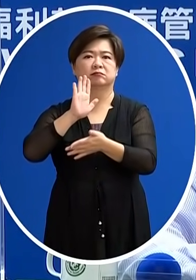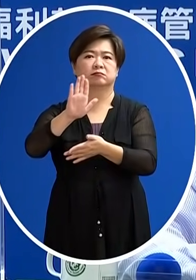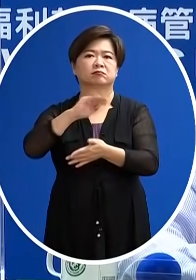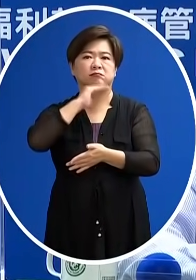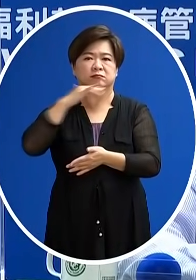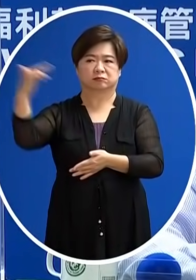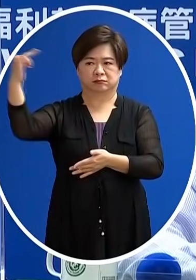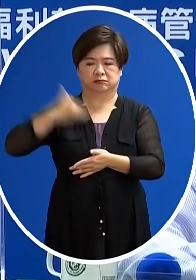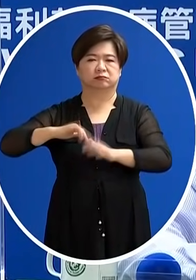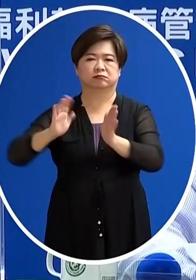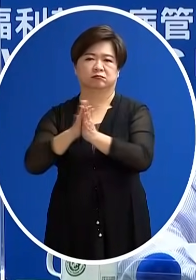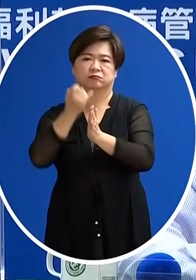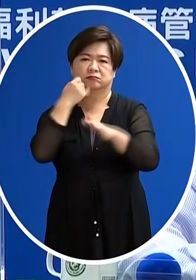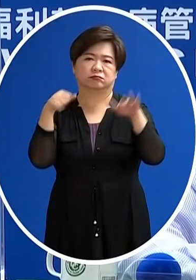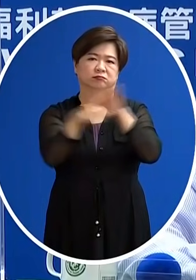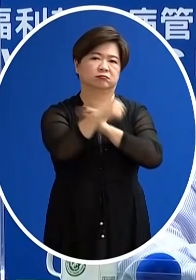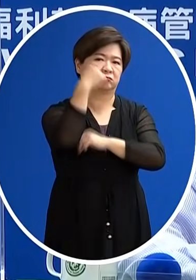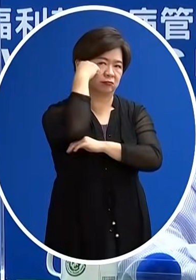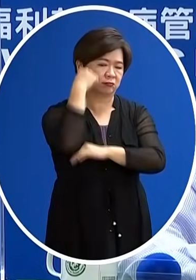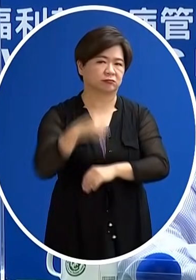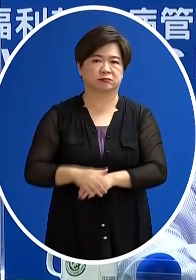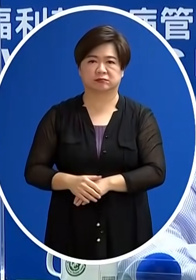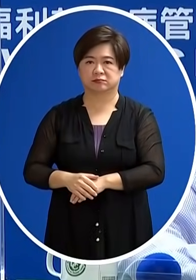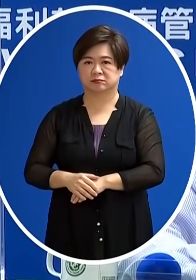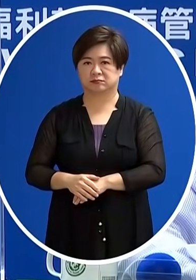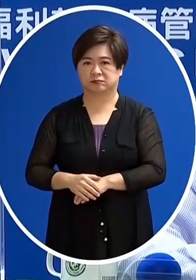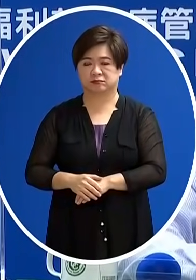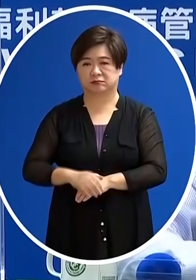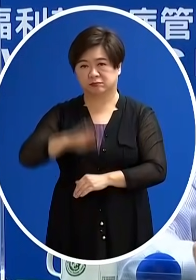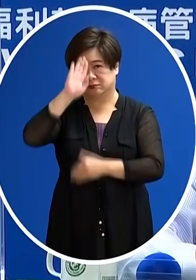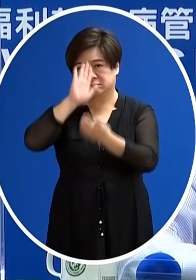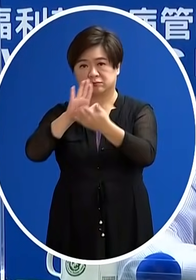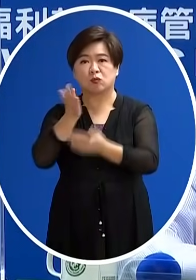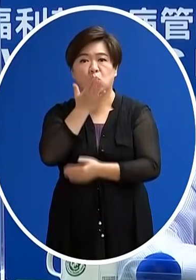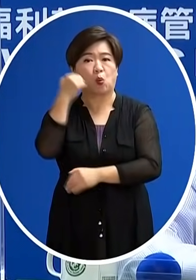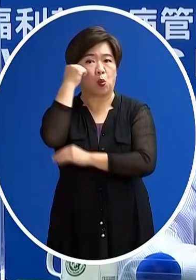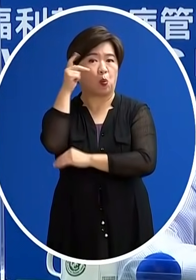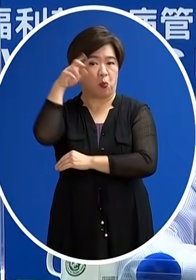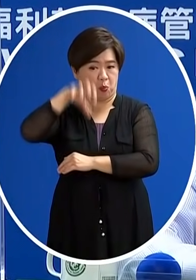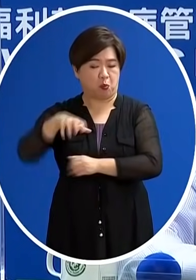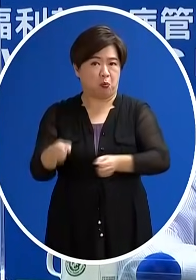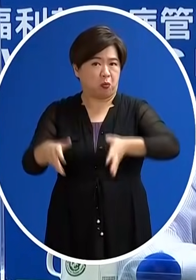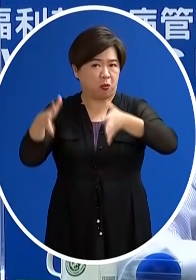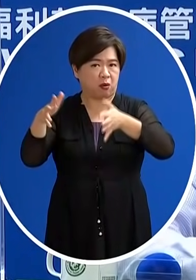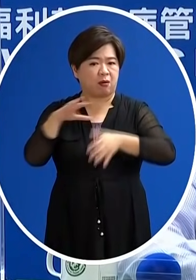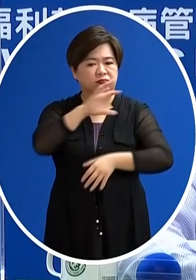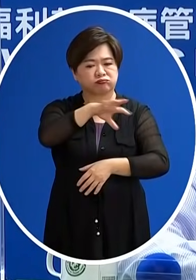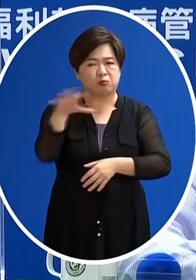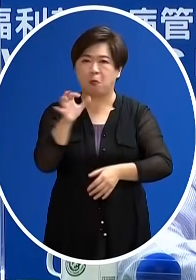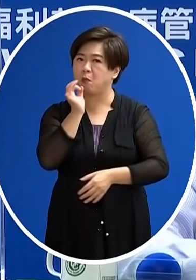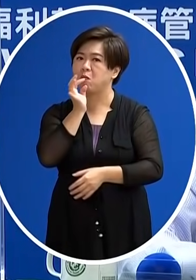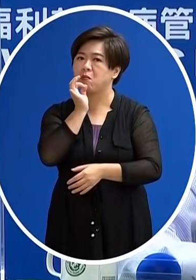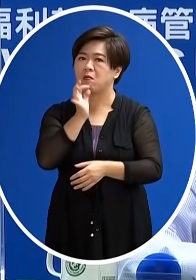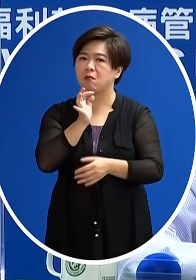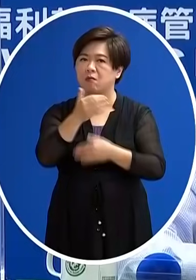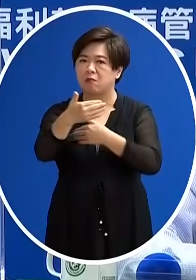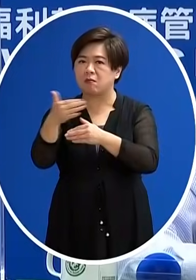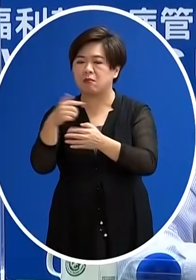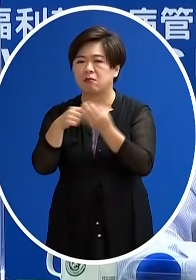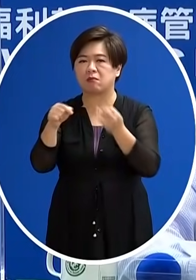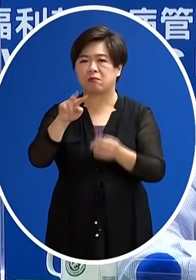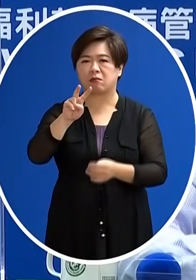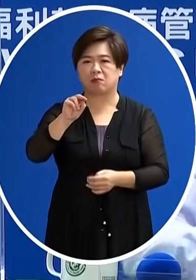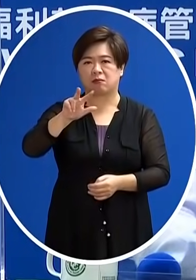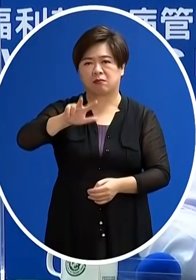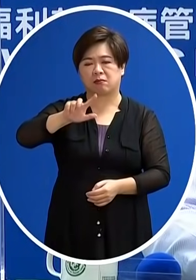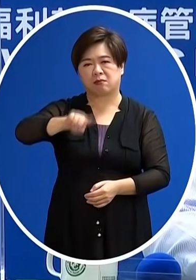登记之使用。那防疫的旅宿的量能是够的哈，我们现在的防疫旅宿的量能有